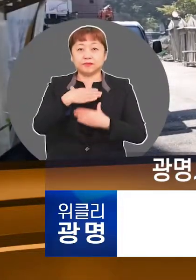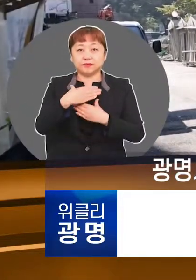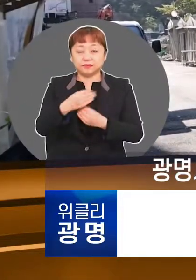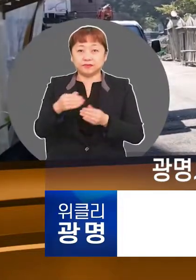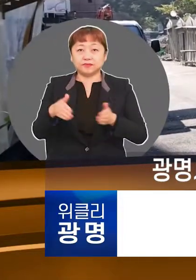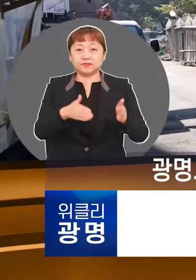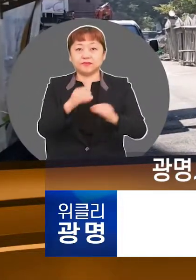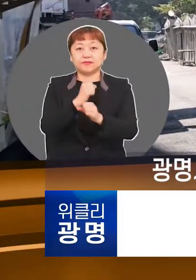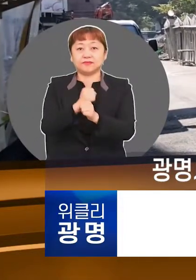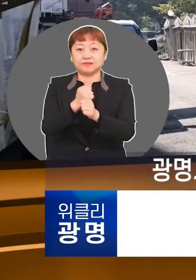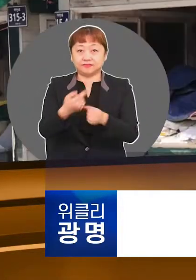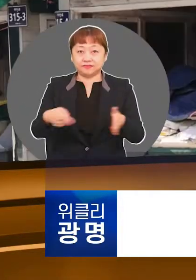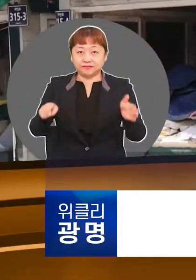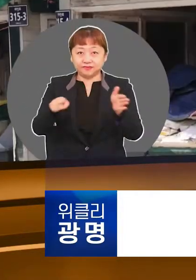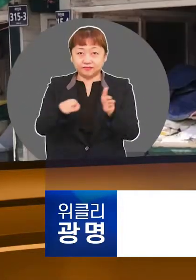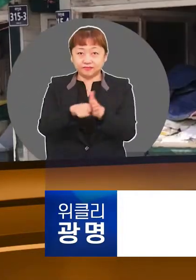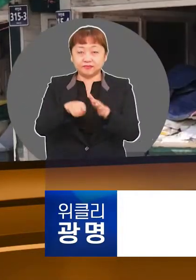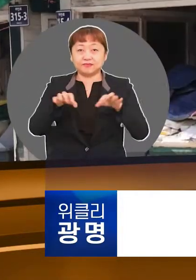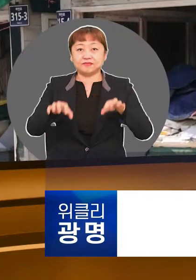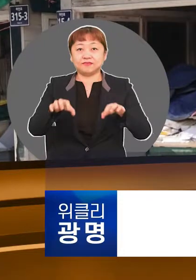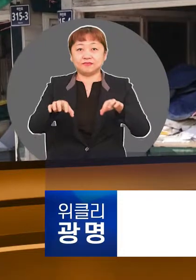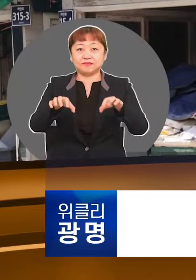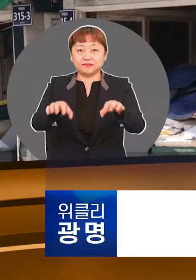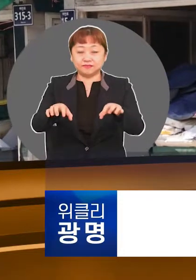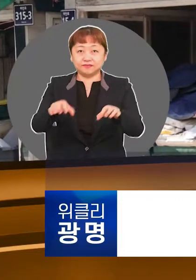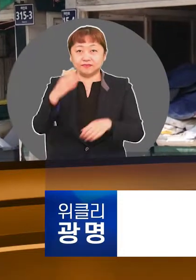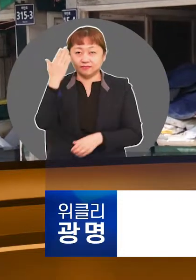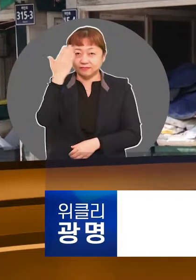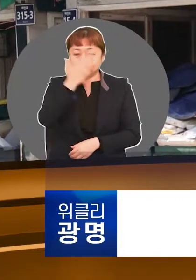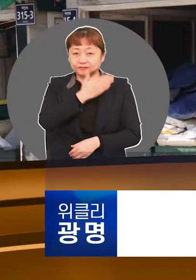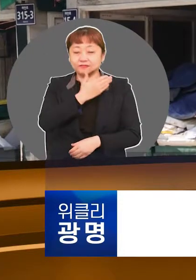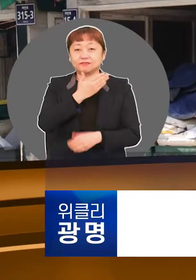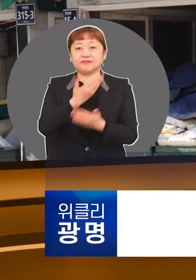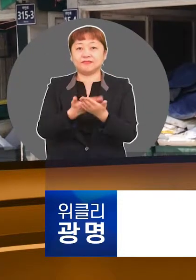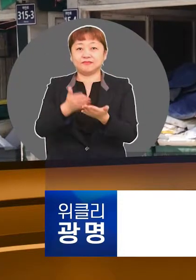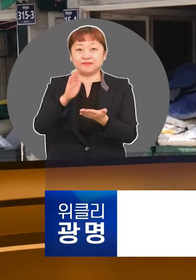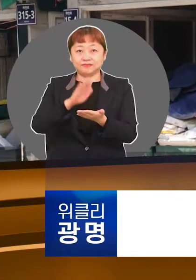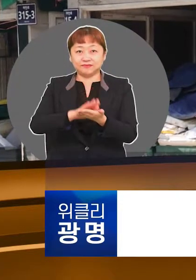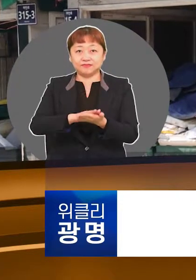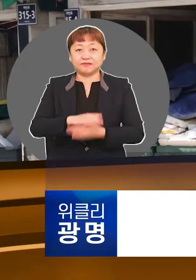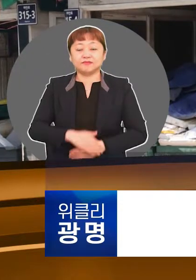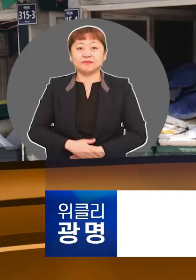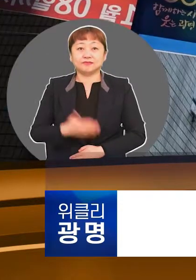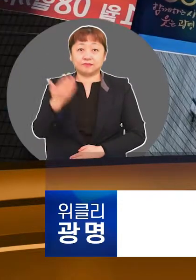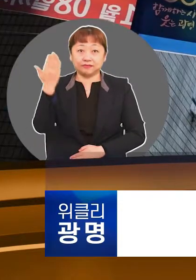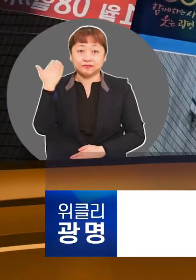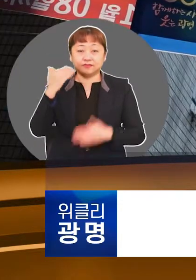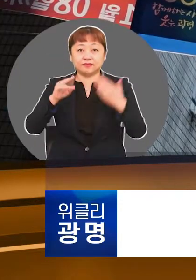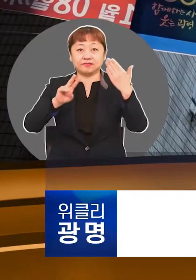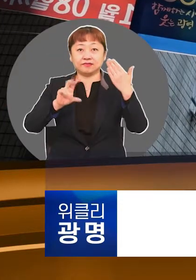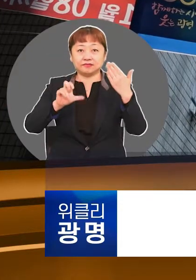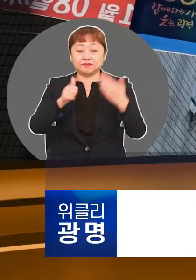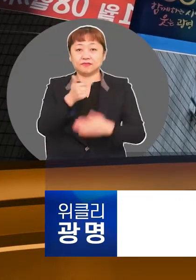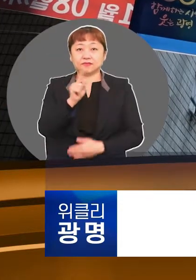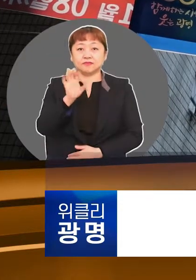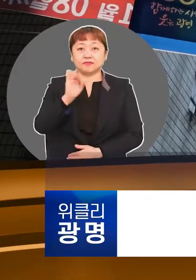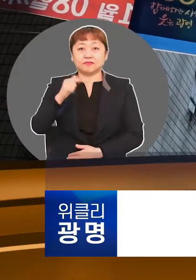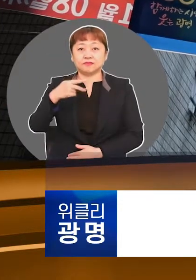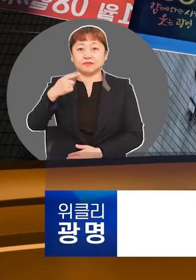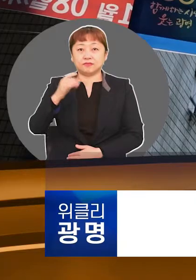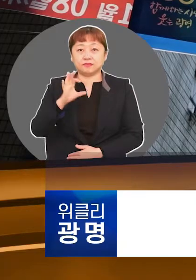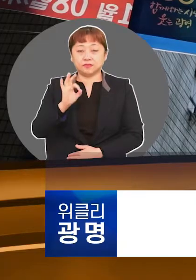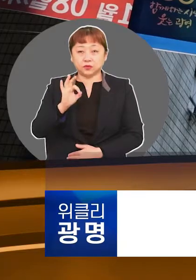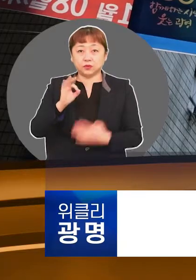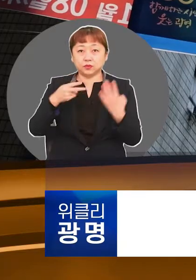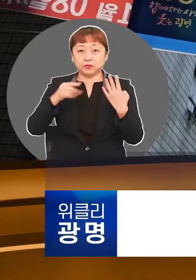거리를 조성하기 위해 인도 후에 난립한 가로 판매대를 일제 정비해 왔는데요 지난 25일 1